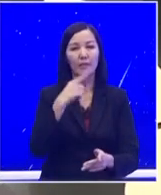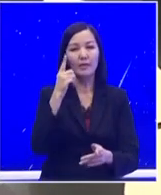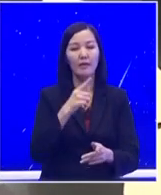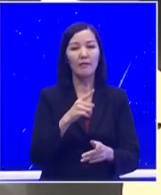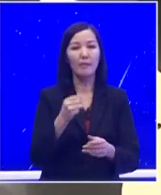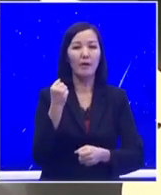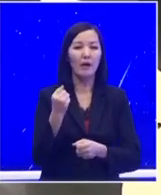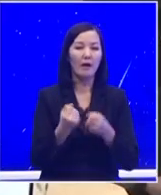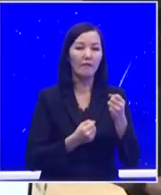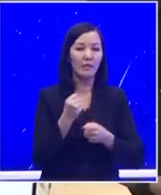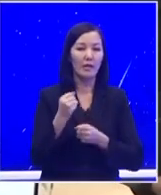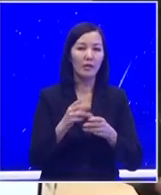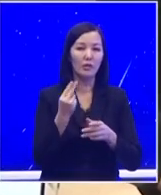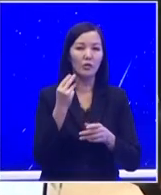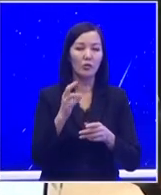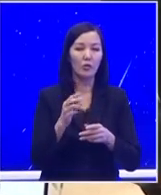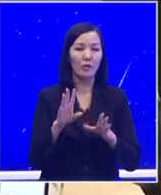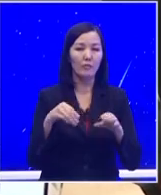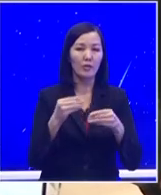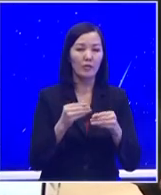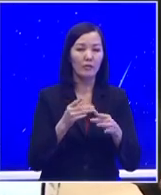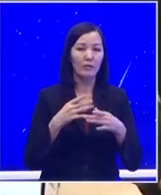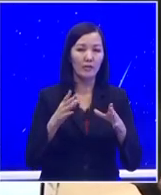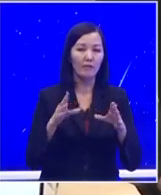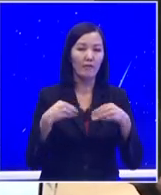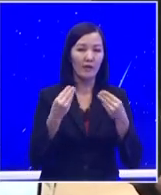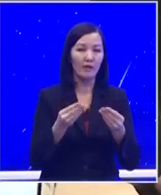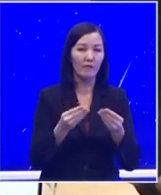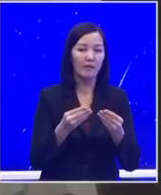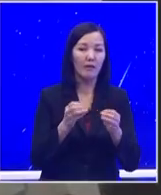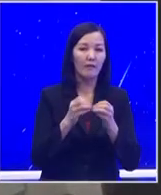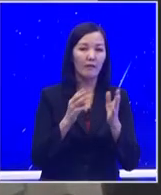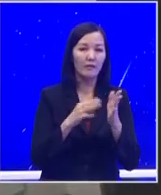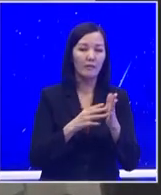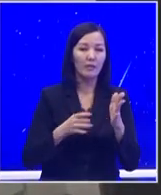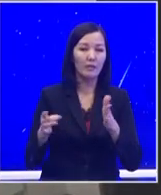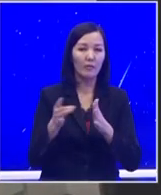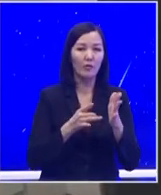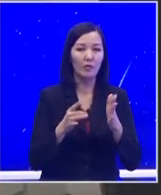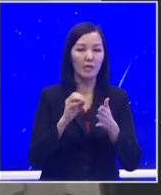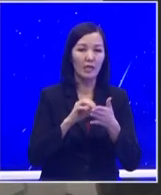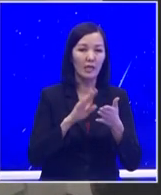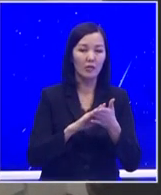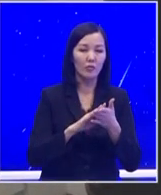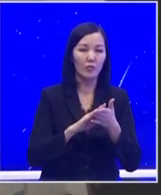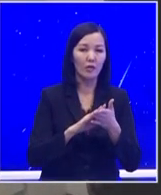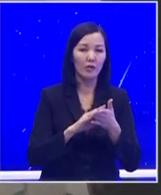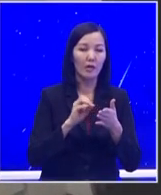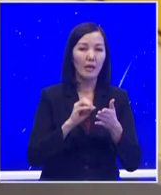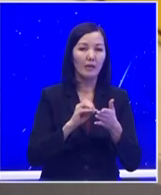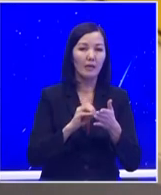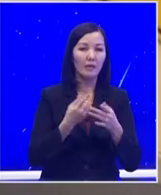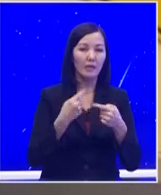автоцона, госномера автотранспортным средствам собираются присваивать так называемым 18 регионам, а регистрационные данные прописывать во